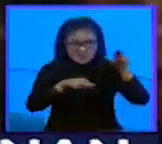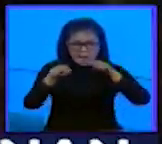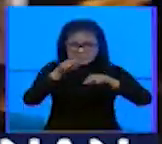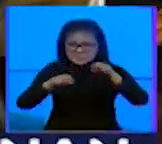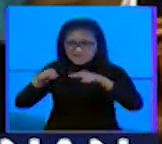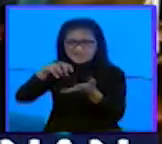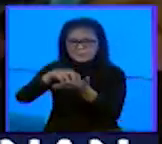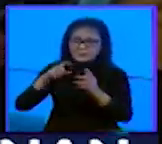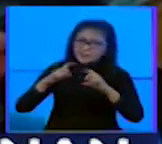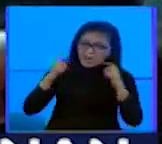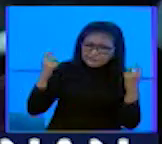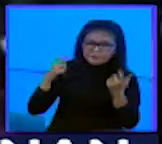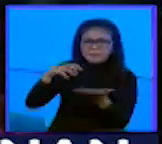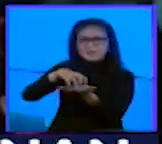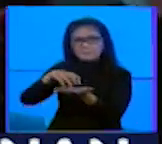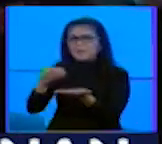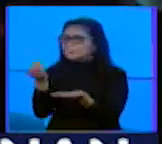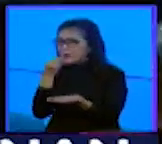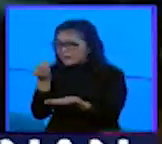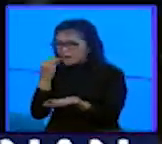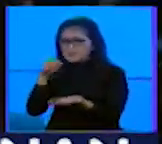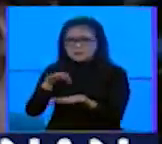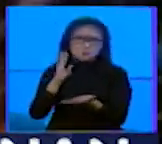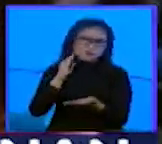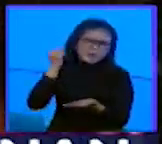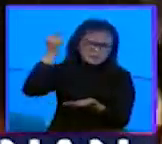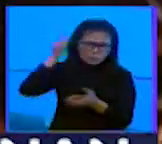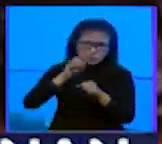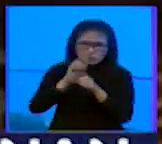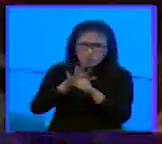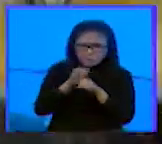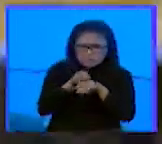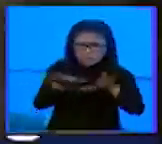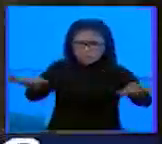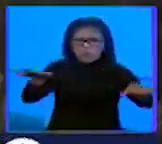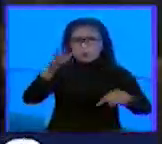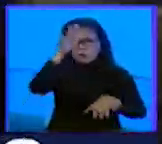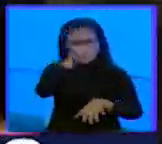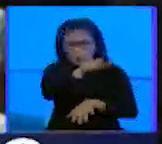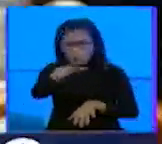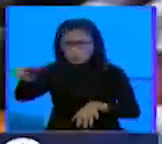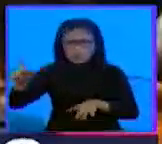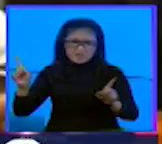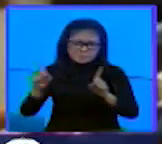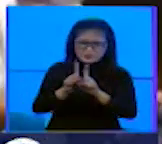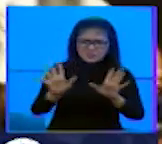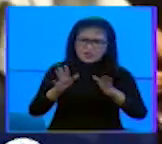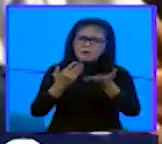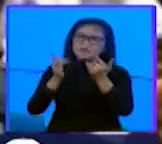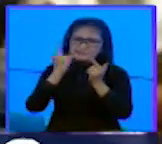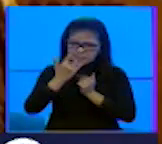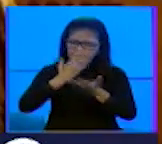dan rumah makan. Untuk menghindari resiko tertular COVID-19, seluruh pengunjung yang tidak menjaga jarak fisik diminta pulang ke rumah